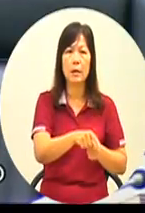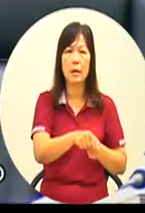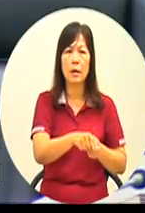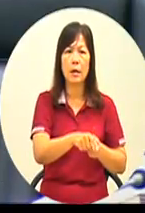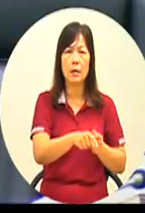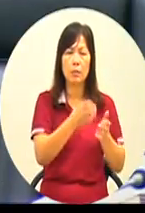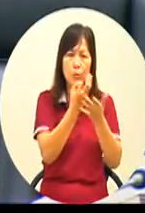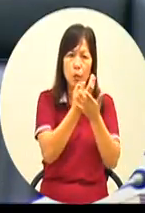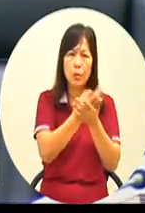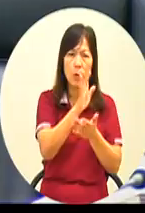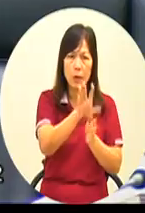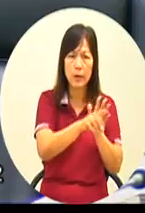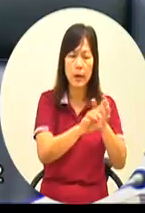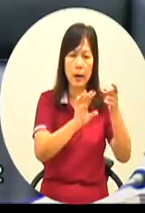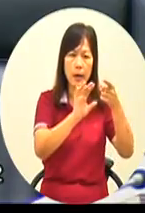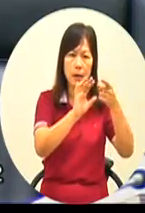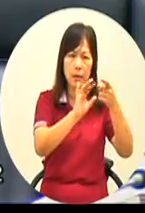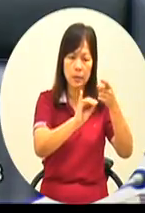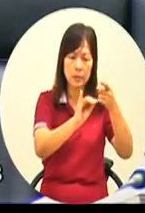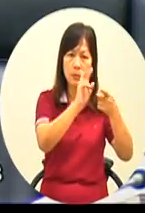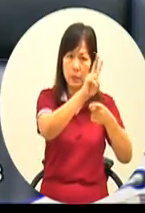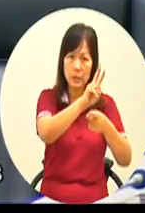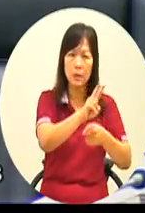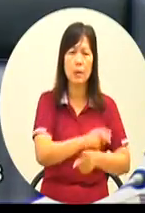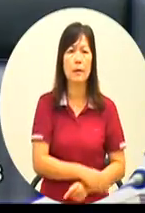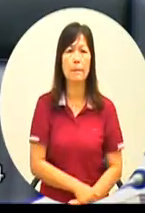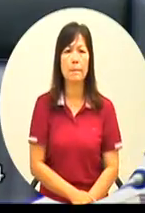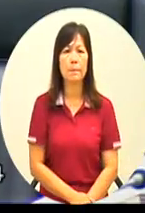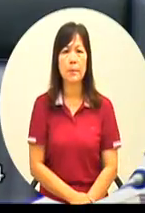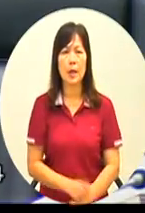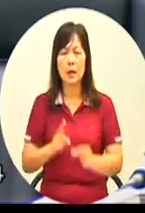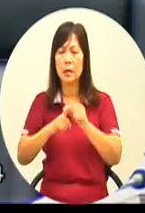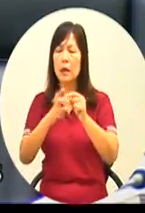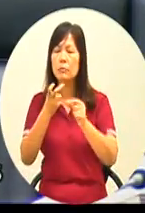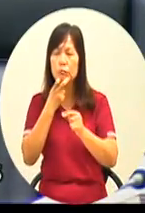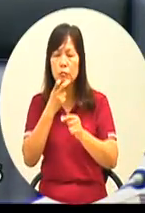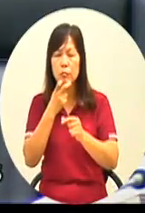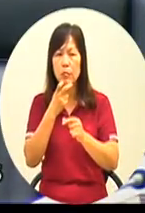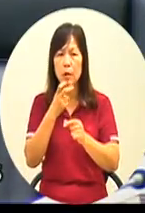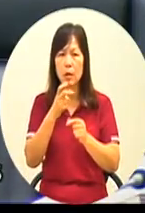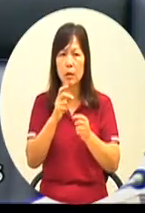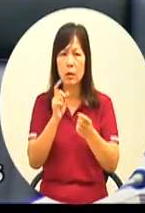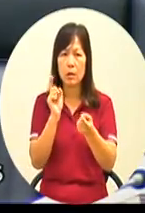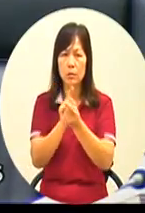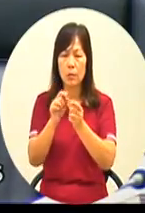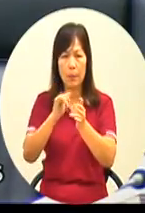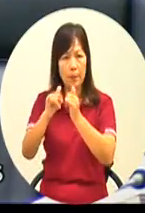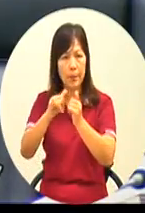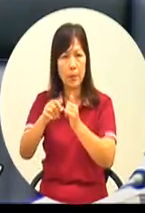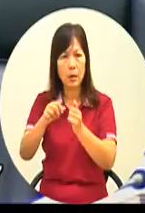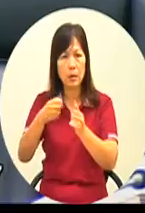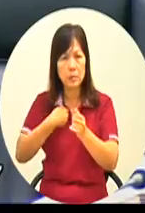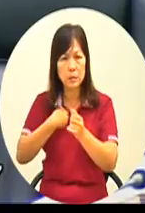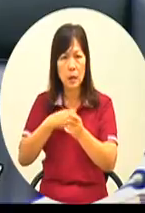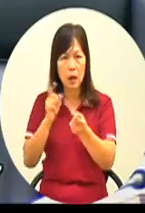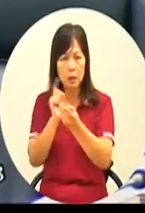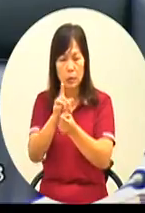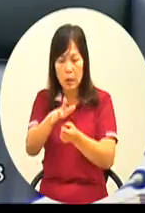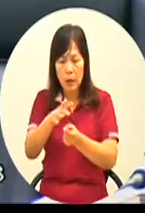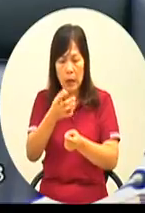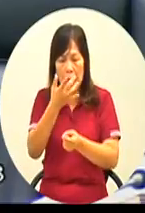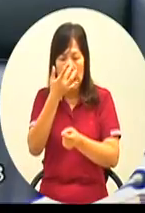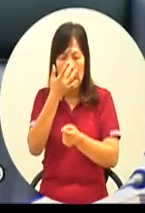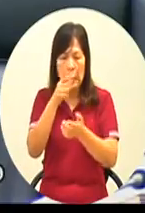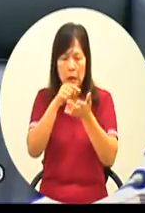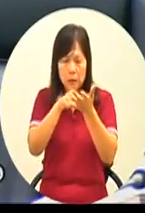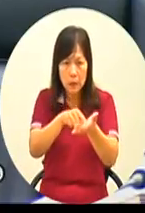的优惠税率2%。那所以呢，中央也知道说有很多民众呢，因为不懂去申请哈，